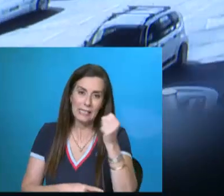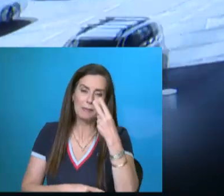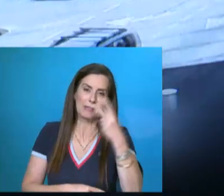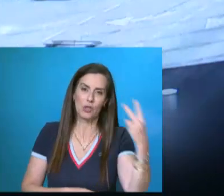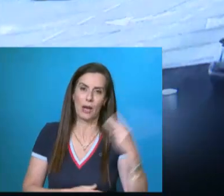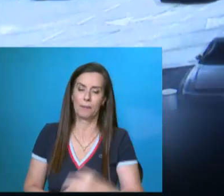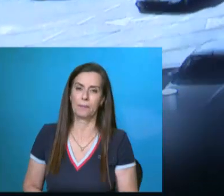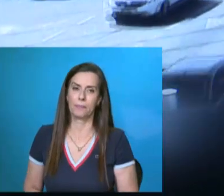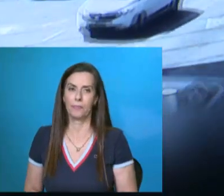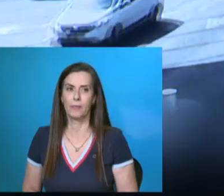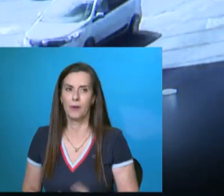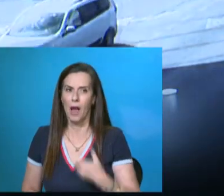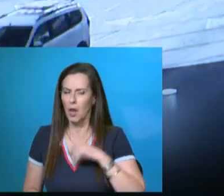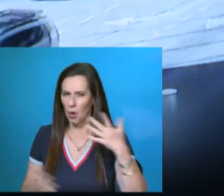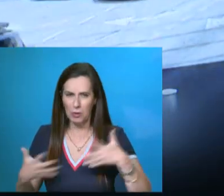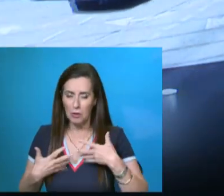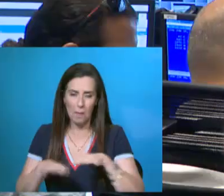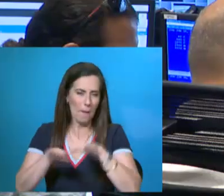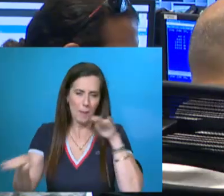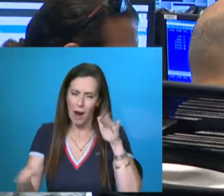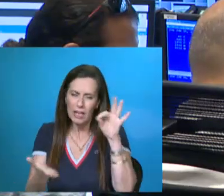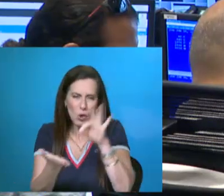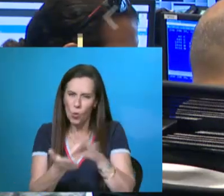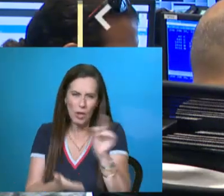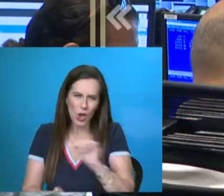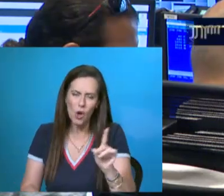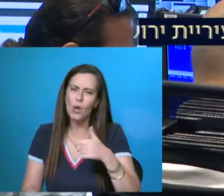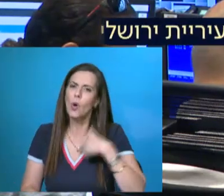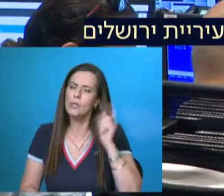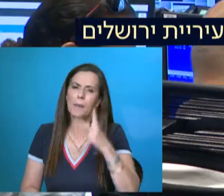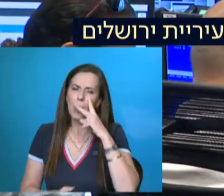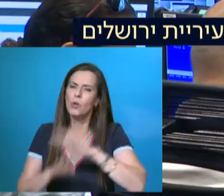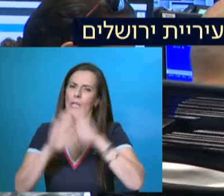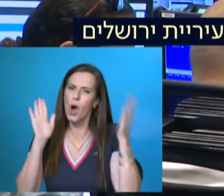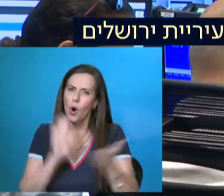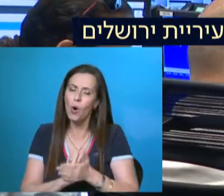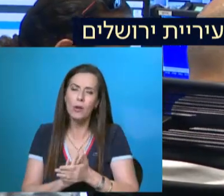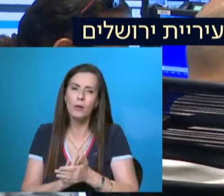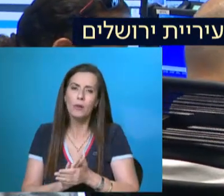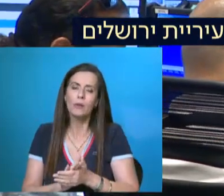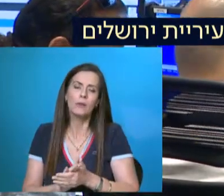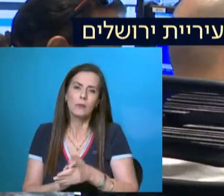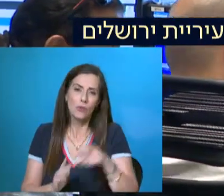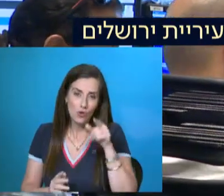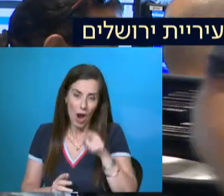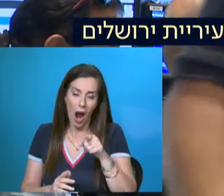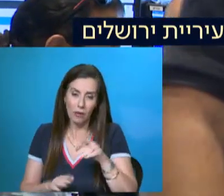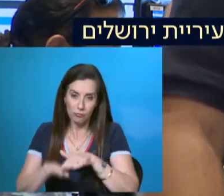2022. אנחנו לא מתרגשים מעומס תנועה נקודתי, אנחנו צריכים לראות את התמונה הכוללת, וסך הכל שהתנועה בכלל